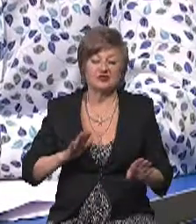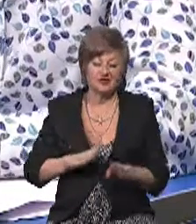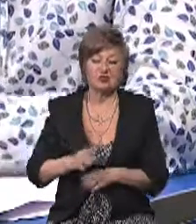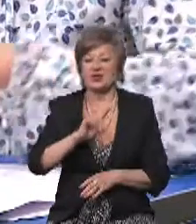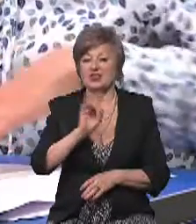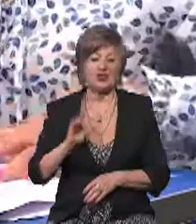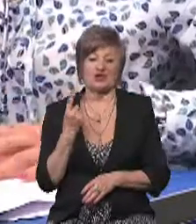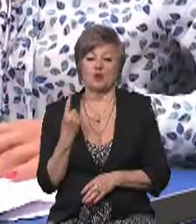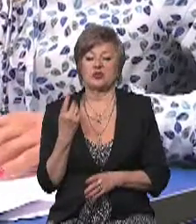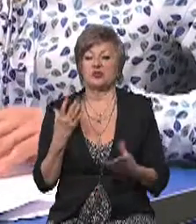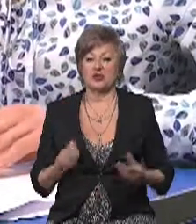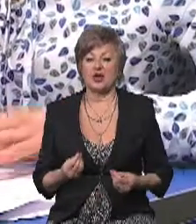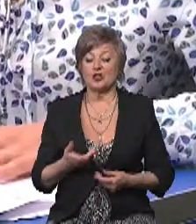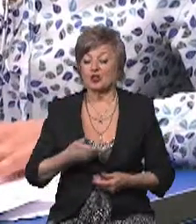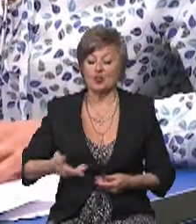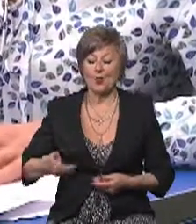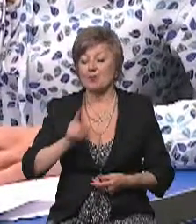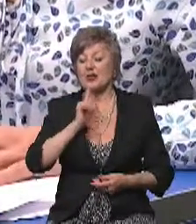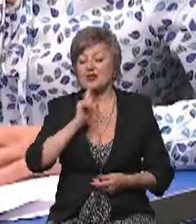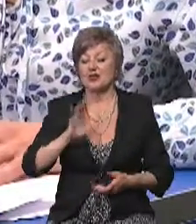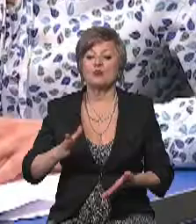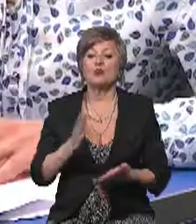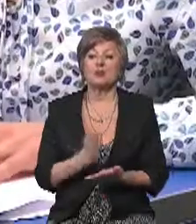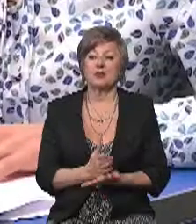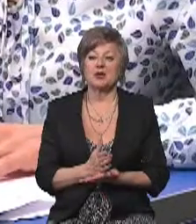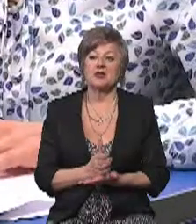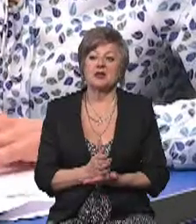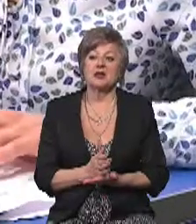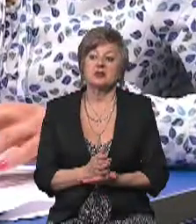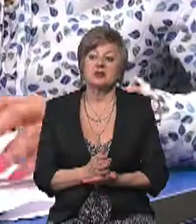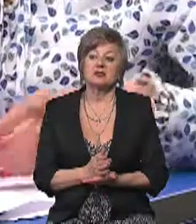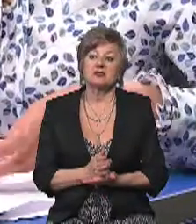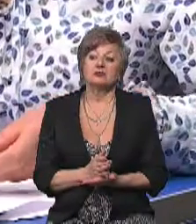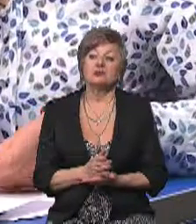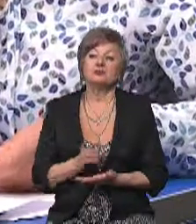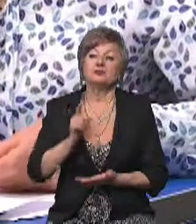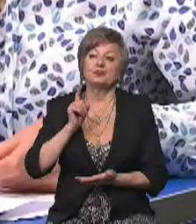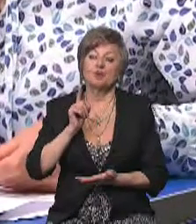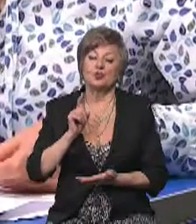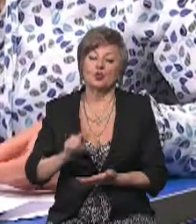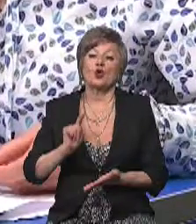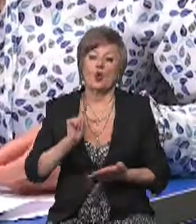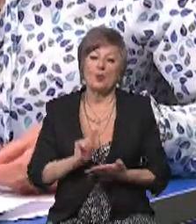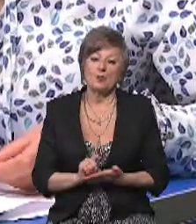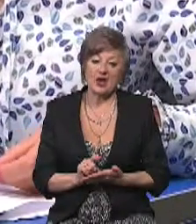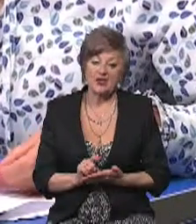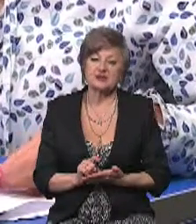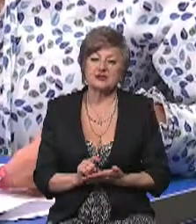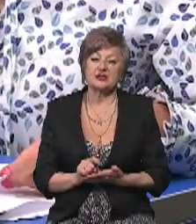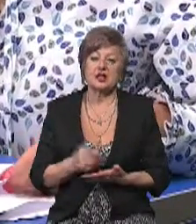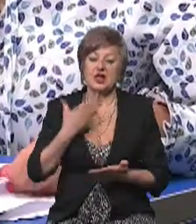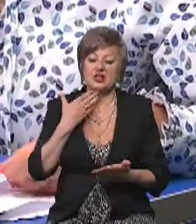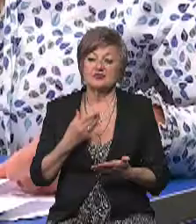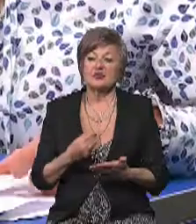день. Але ми не будемо мати, скажімо, тої міці свого